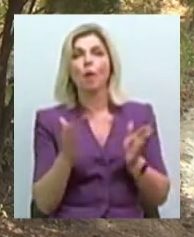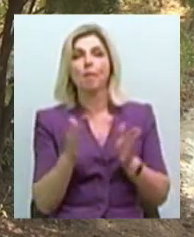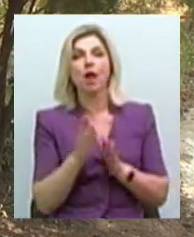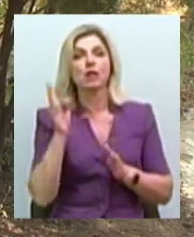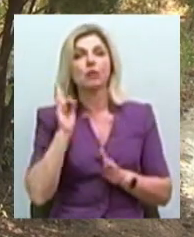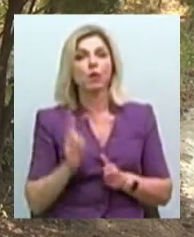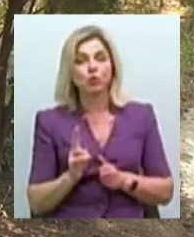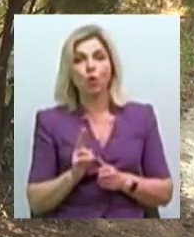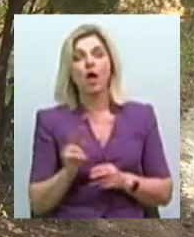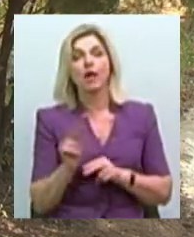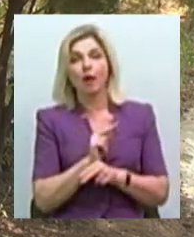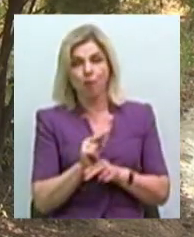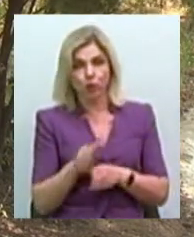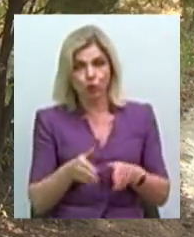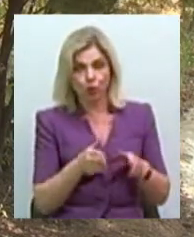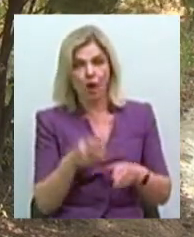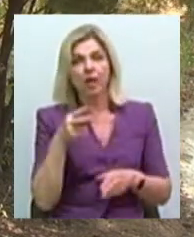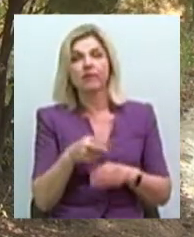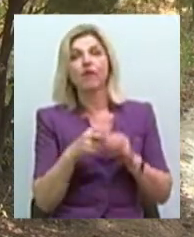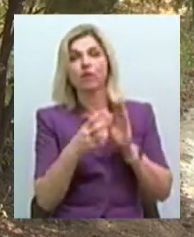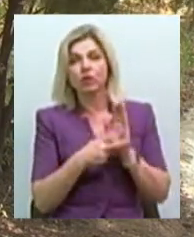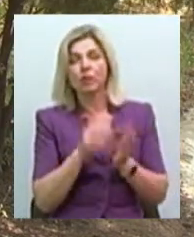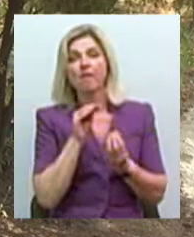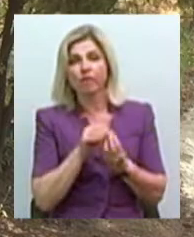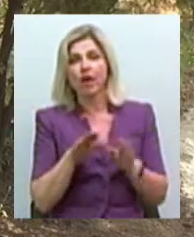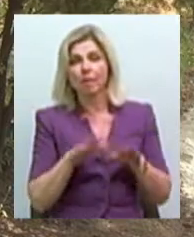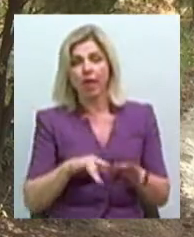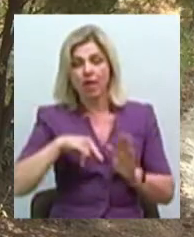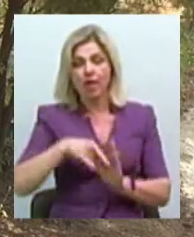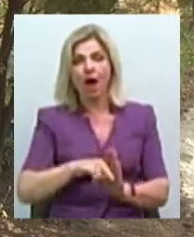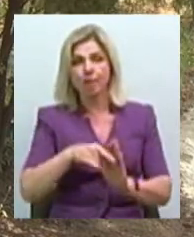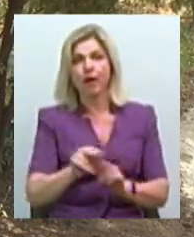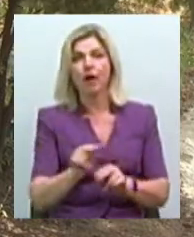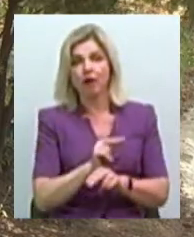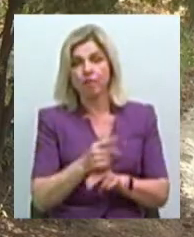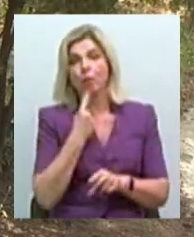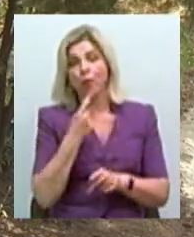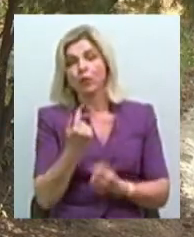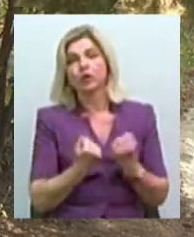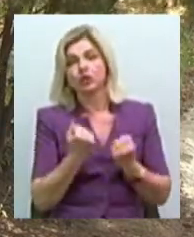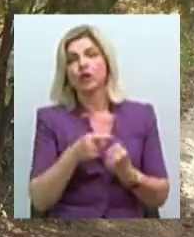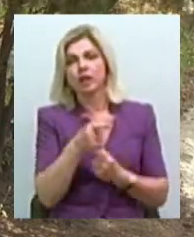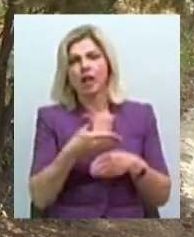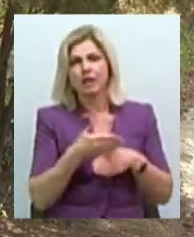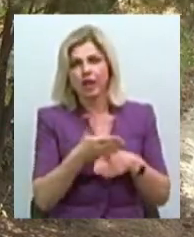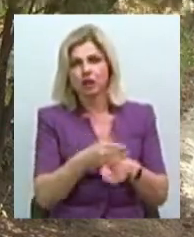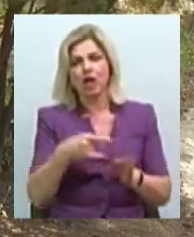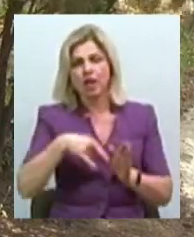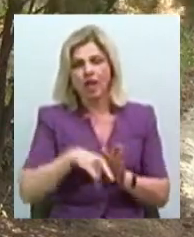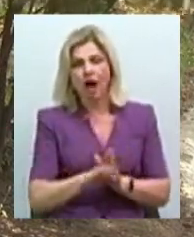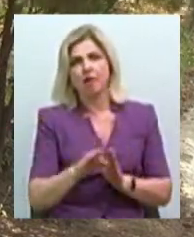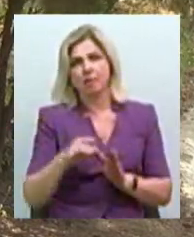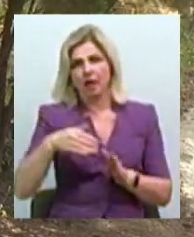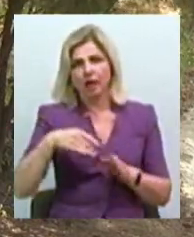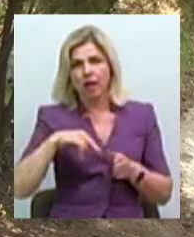дороги. 2018 рік. Та ж ділянка. Ямковий ремонт дороги. Проїдьтеся цією вулицею. Тріщини, ями, вибоїни.